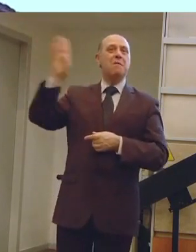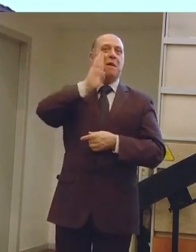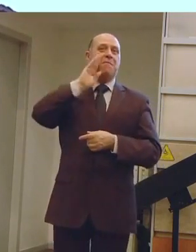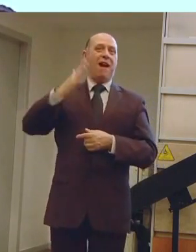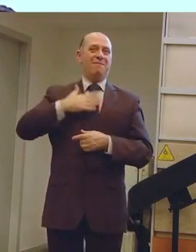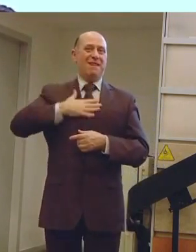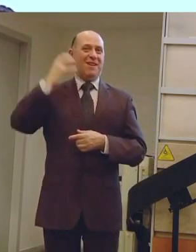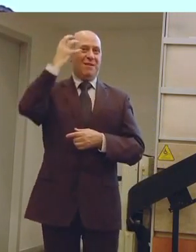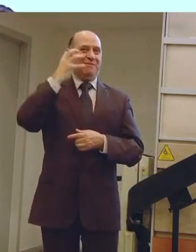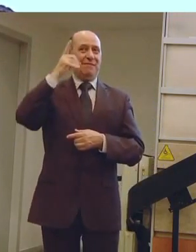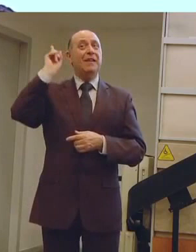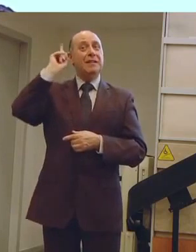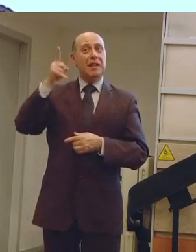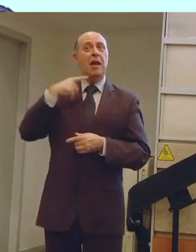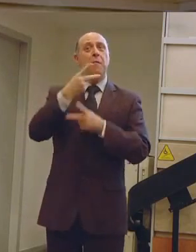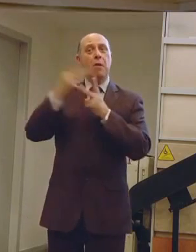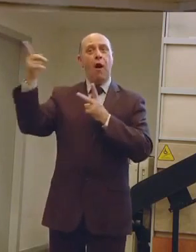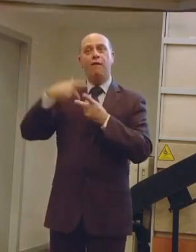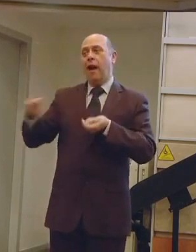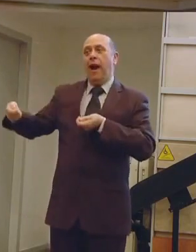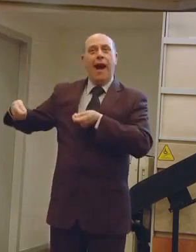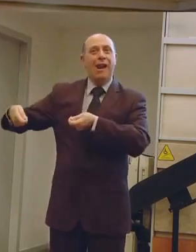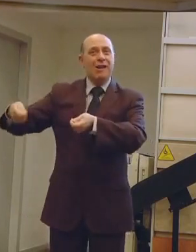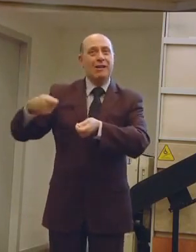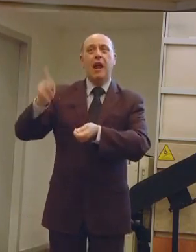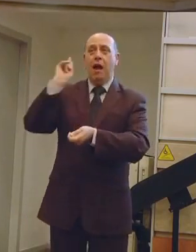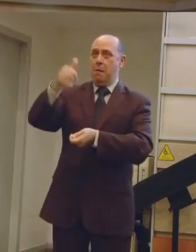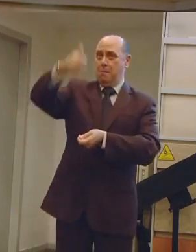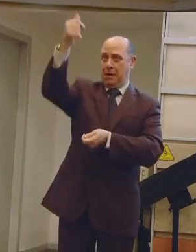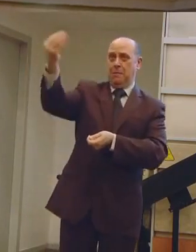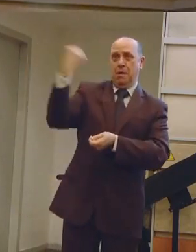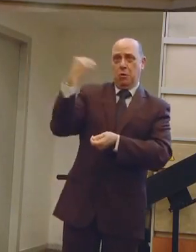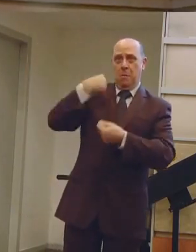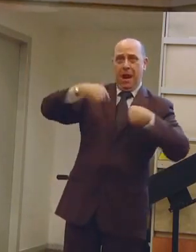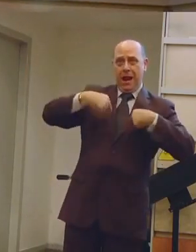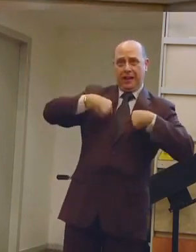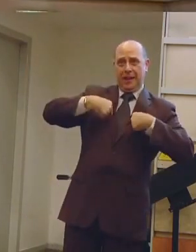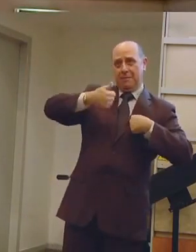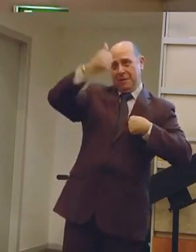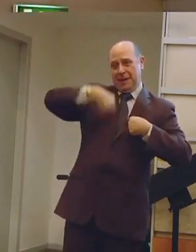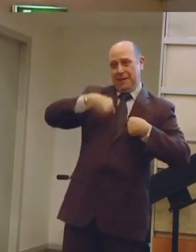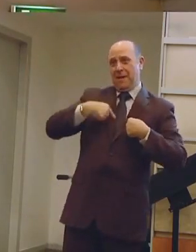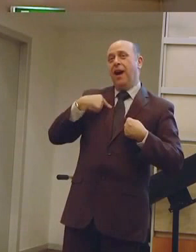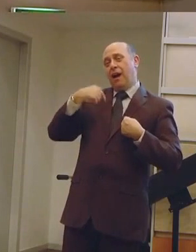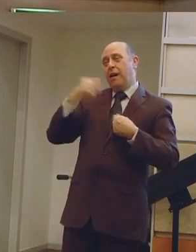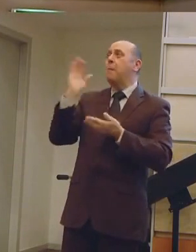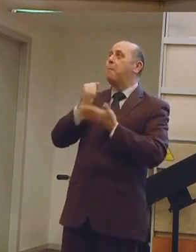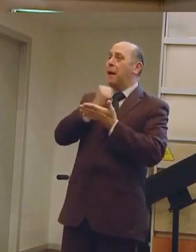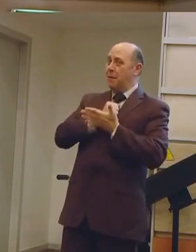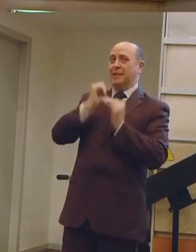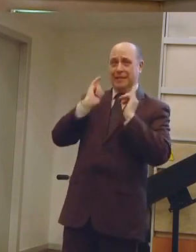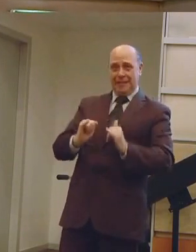a chi tenta di spingere la carrozzina senza prima chiedere il permesso lo metto di casa le difficoltà